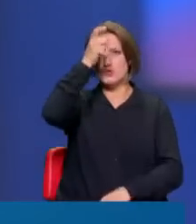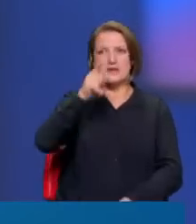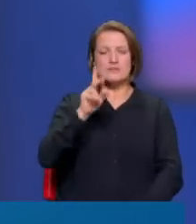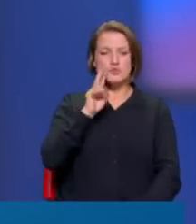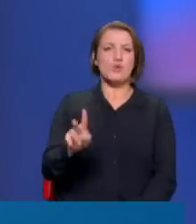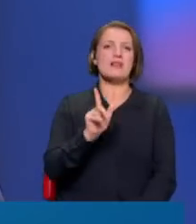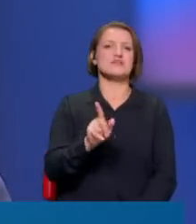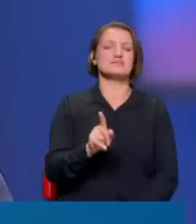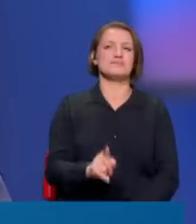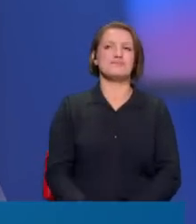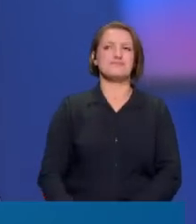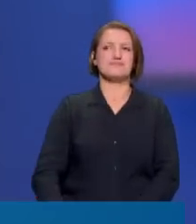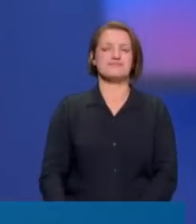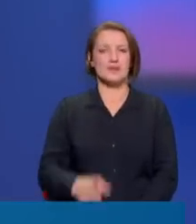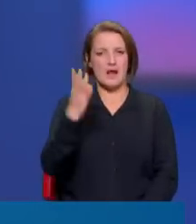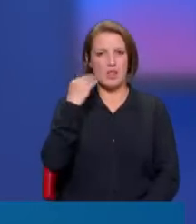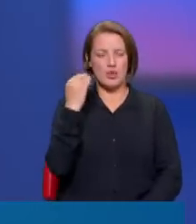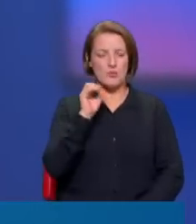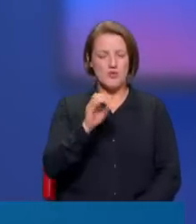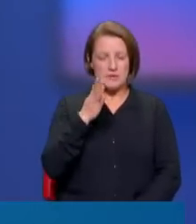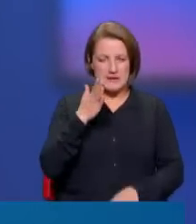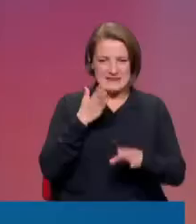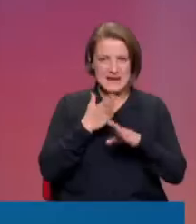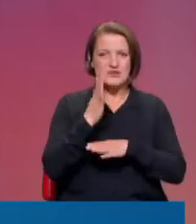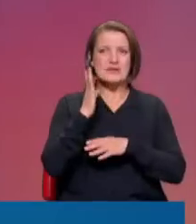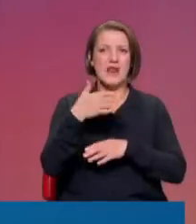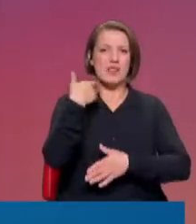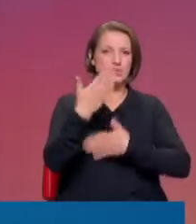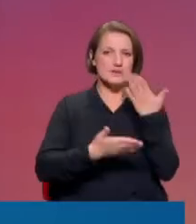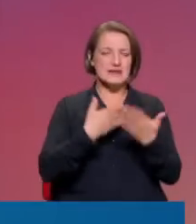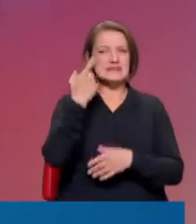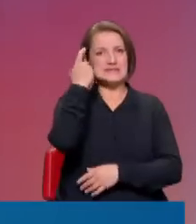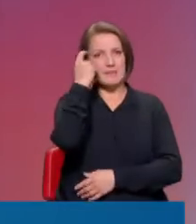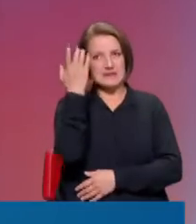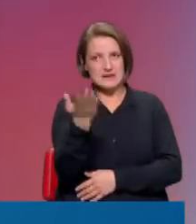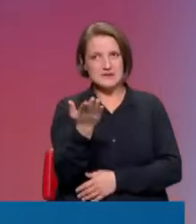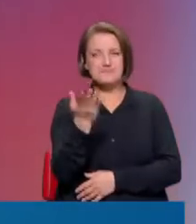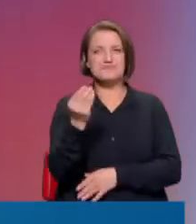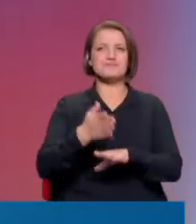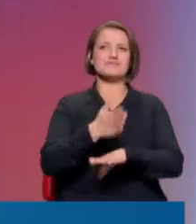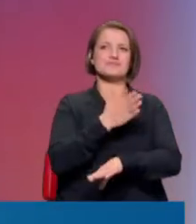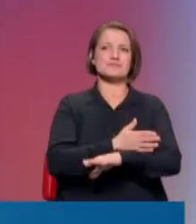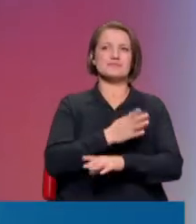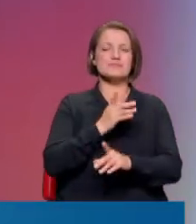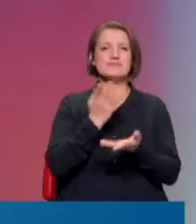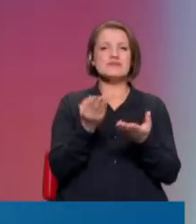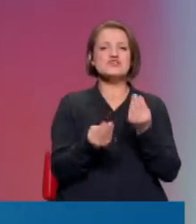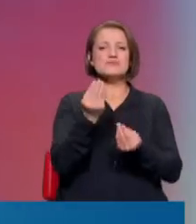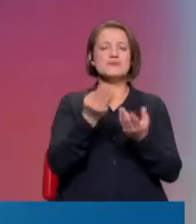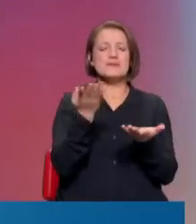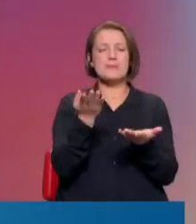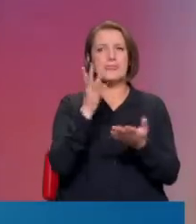okumalıdır Bence Anlıyorum hocam gerçekten öne sür ük llerin öngörüleriniz Aslında daha önce karşılaşmadığımız bilgiler